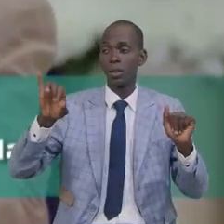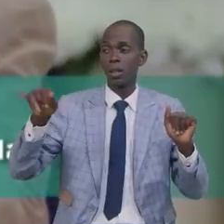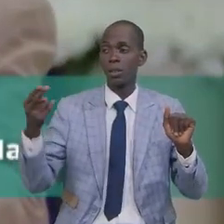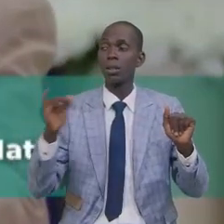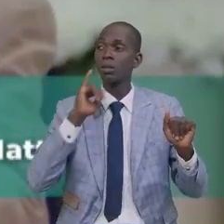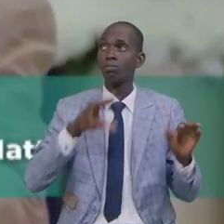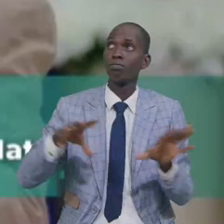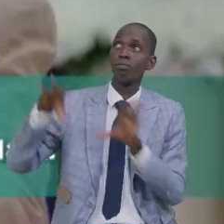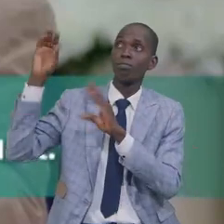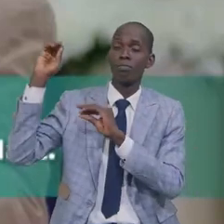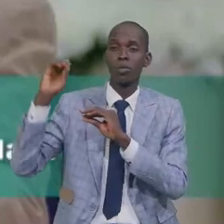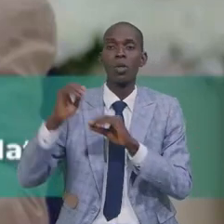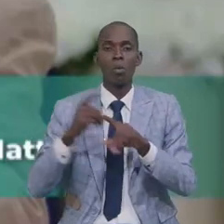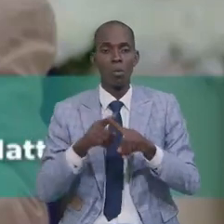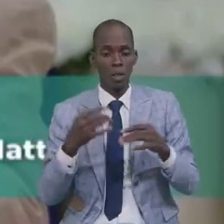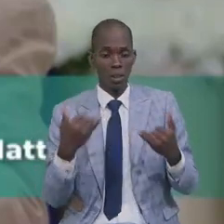Élie est déjà parti.